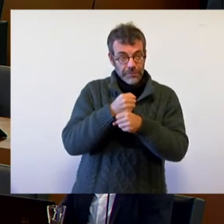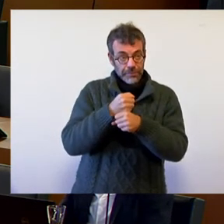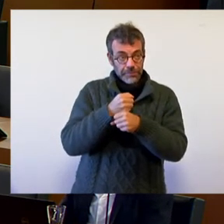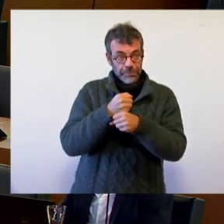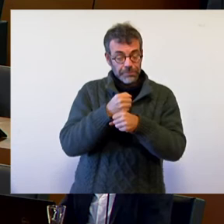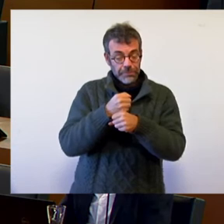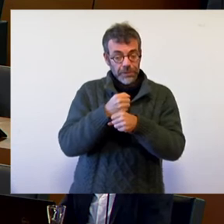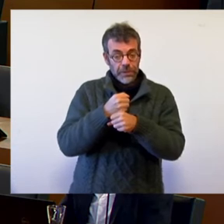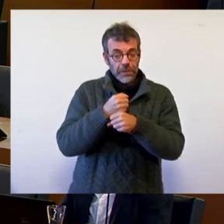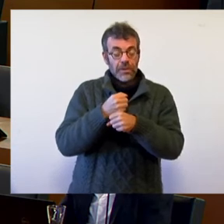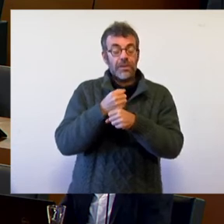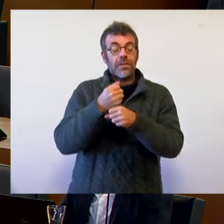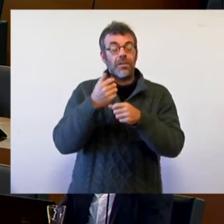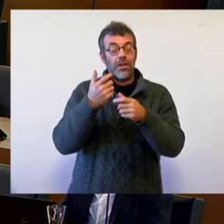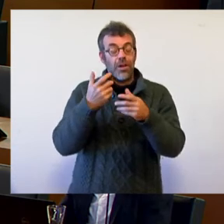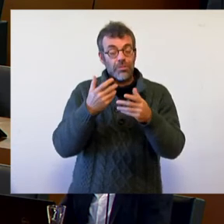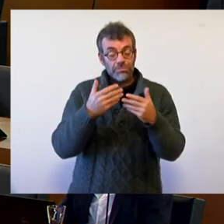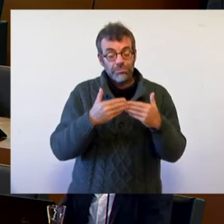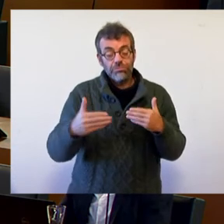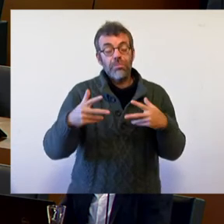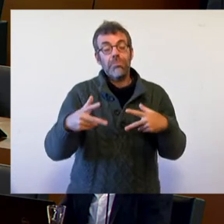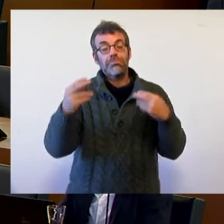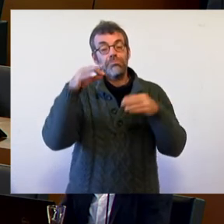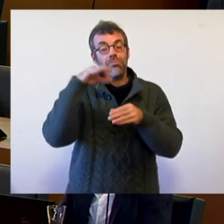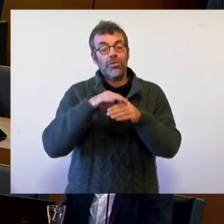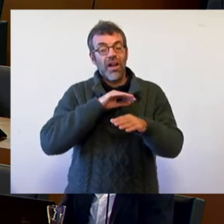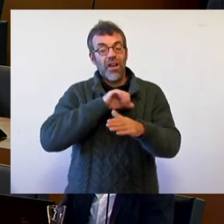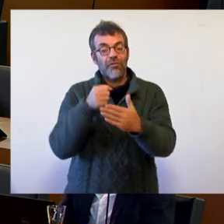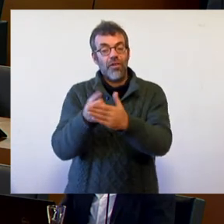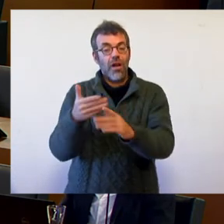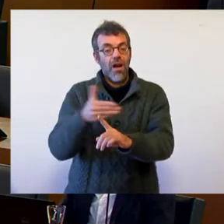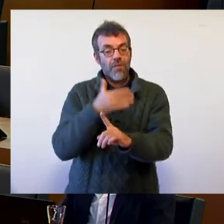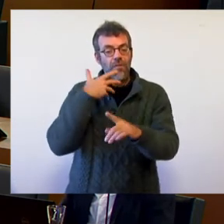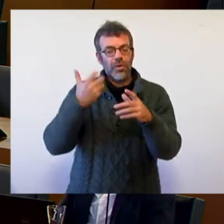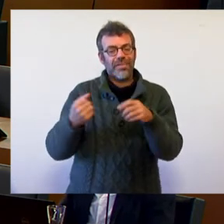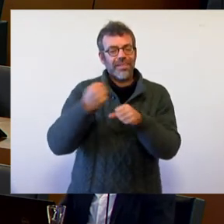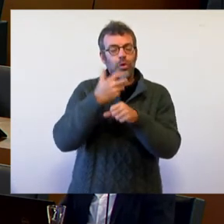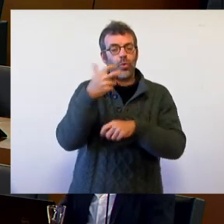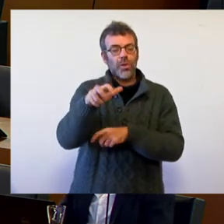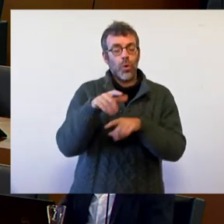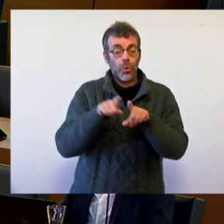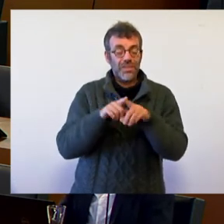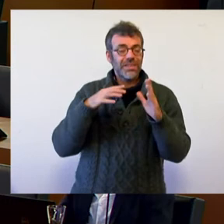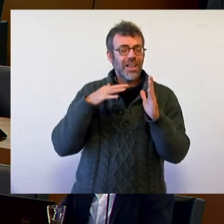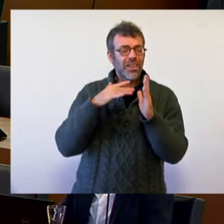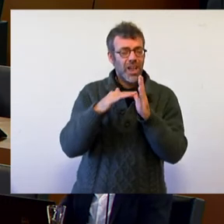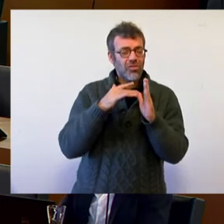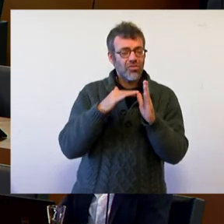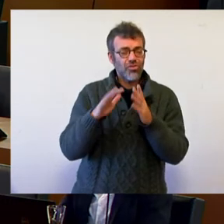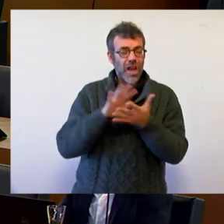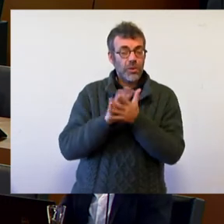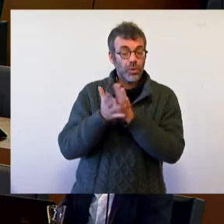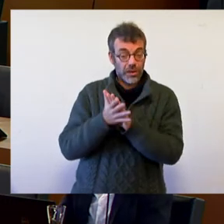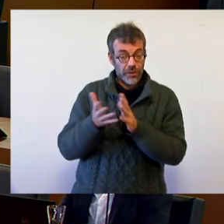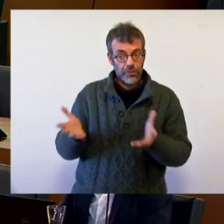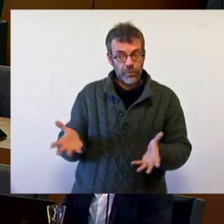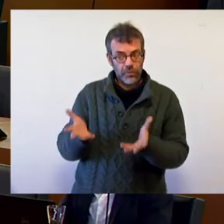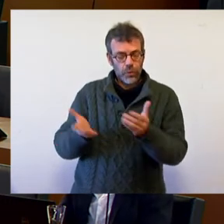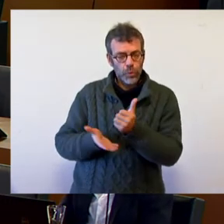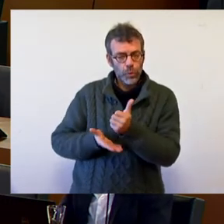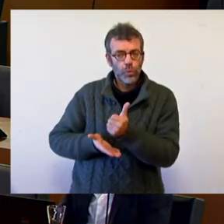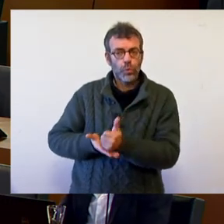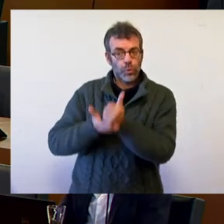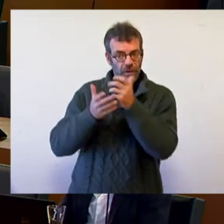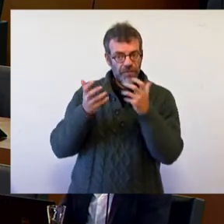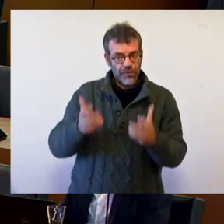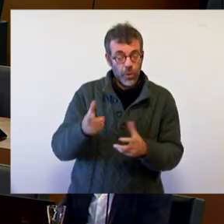Outre cette ambition, nous souhaitons également soutenir de façon forte les crèches associatives qui représentent une offre extrêmement importante, une offre